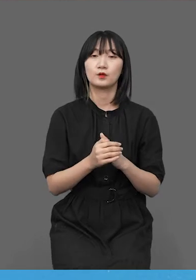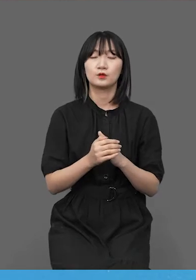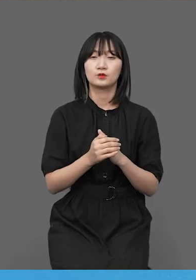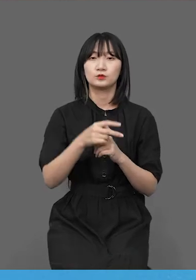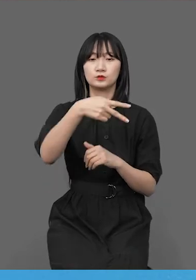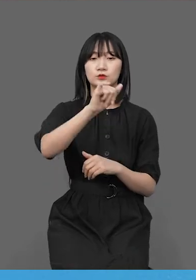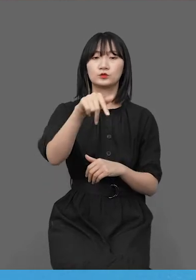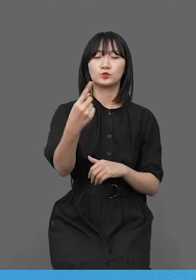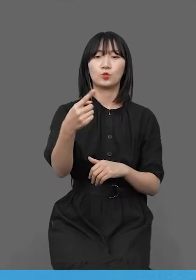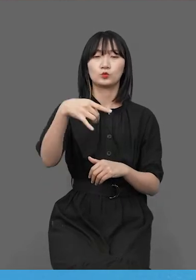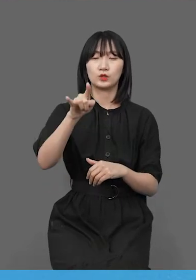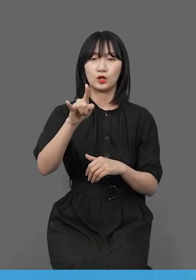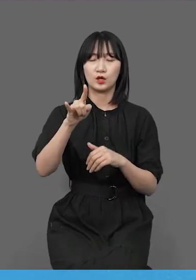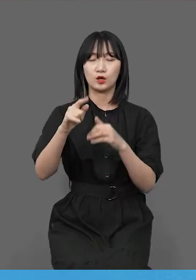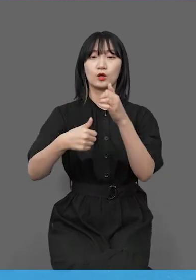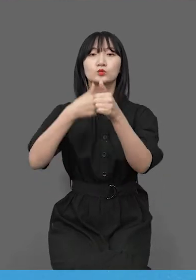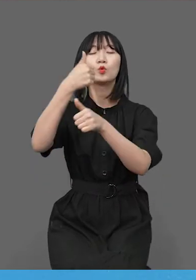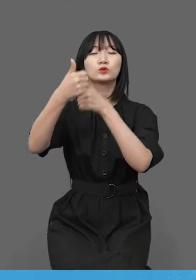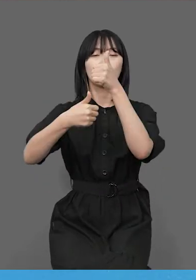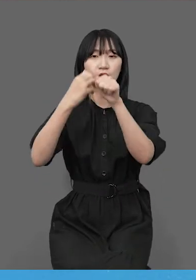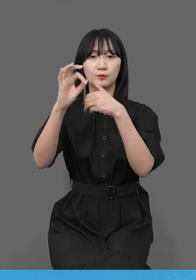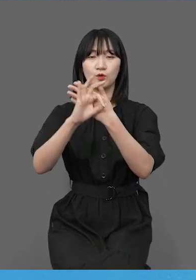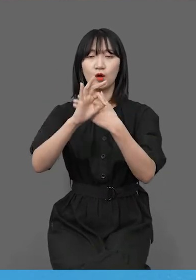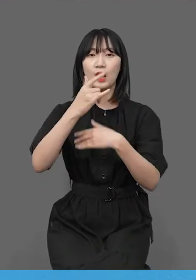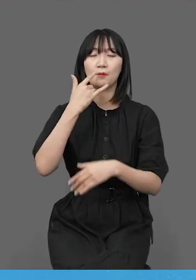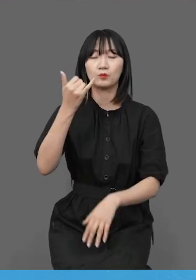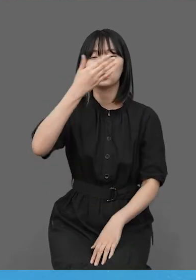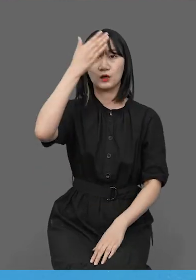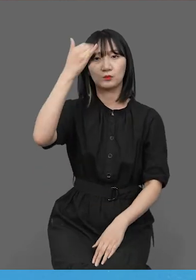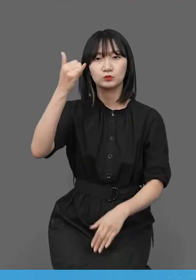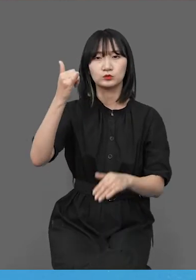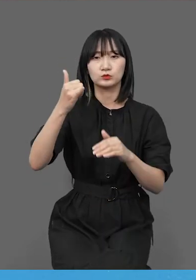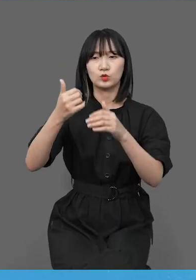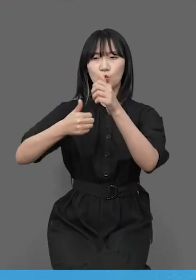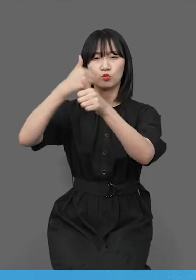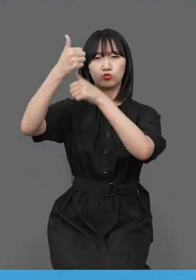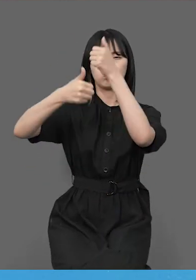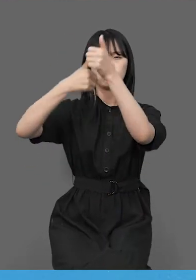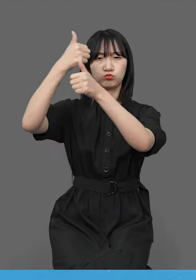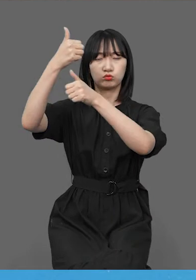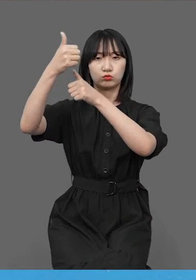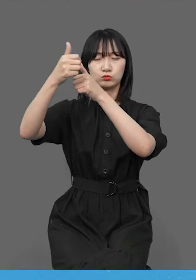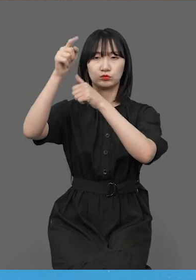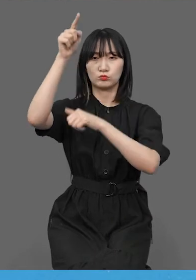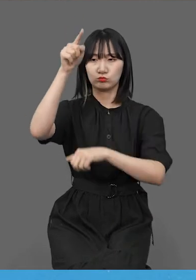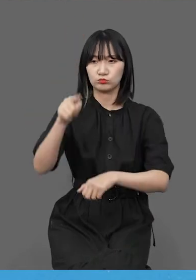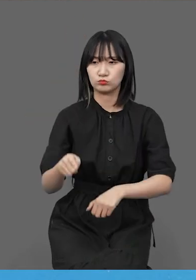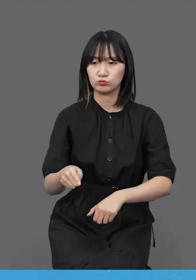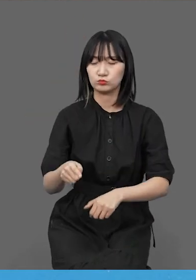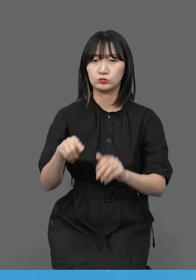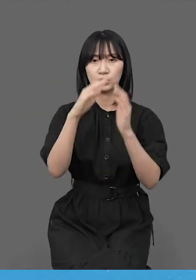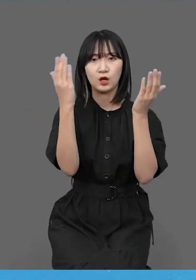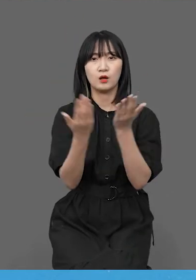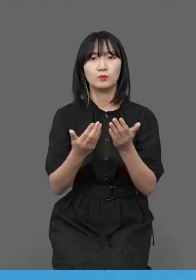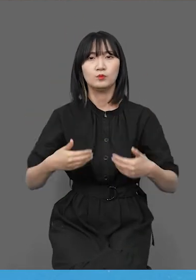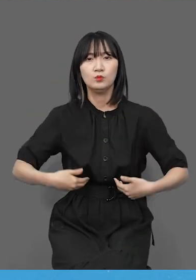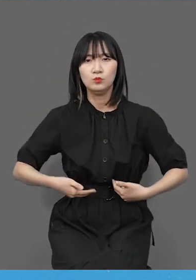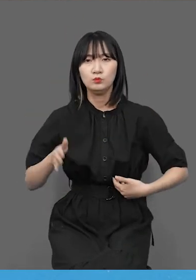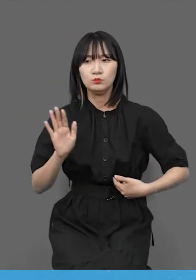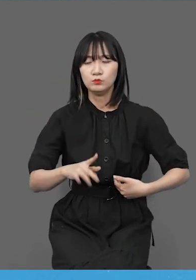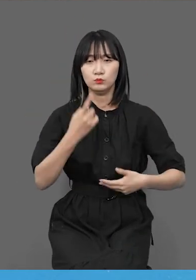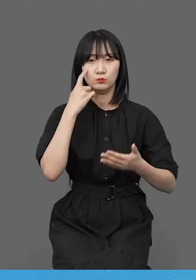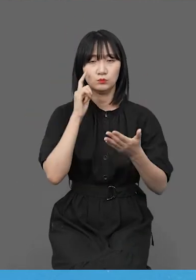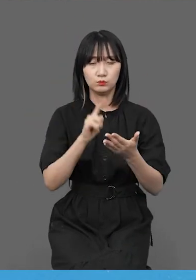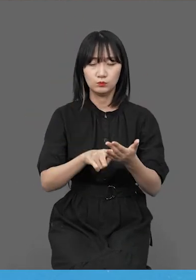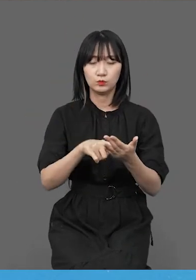조상이라면 조상, 아버지, 할아버지, 왕할아버지 뭐 이런 수직적인 그런 그 관계가 나타나야 되는데 발견된